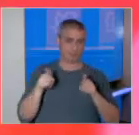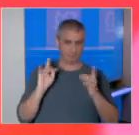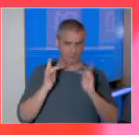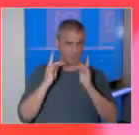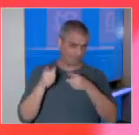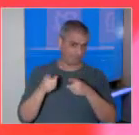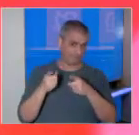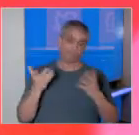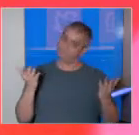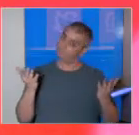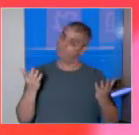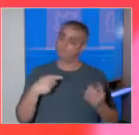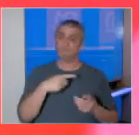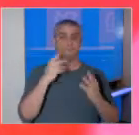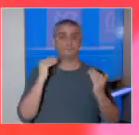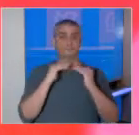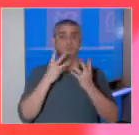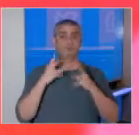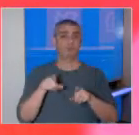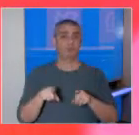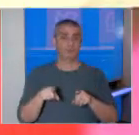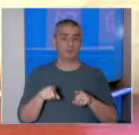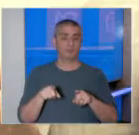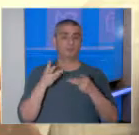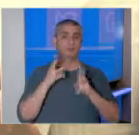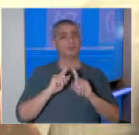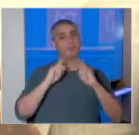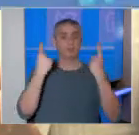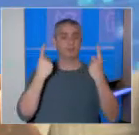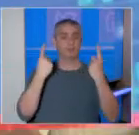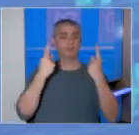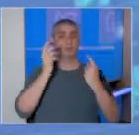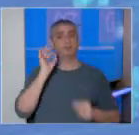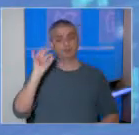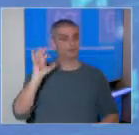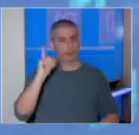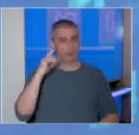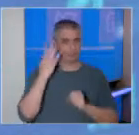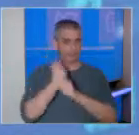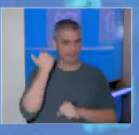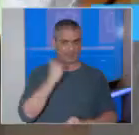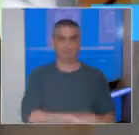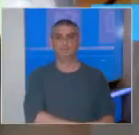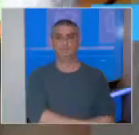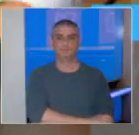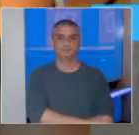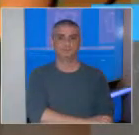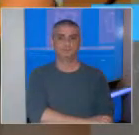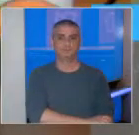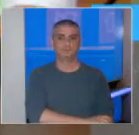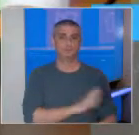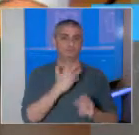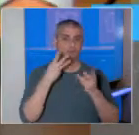יריבים. הוא השווה את השיטה הזאת לשיטה אחרת שלא כל כך עבדה. יש שיטת